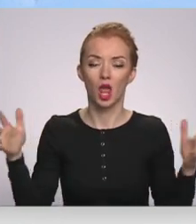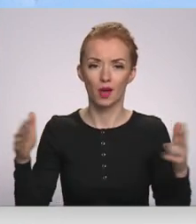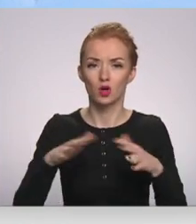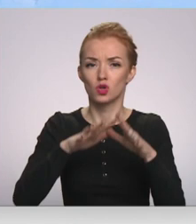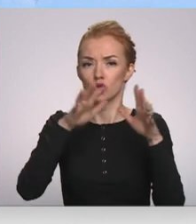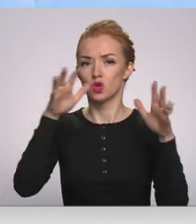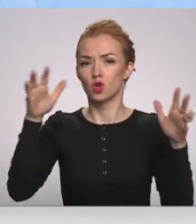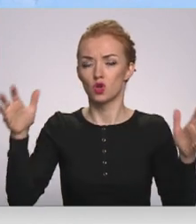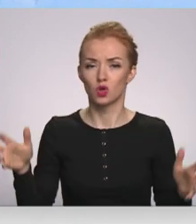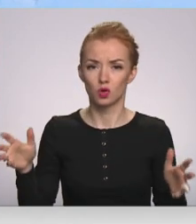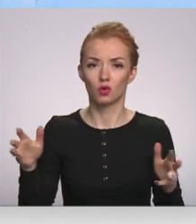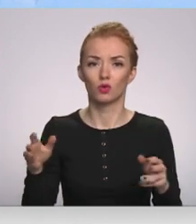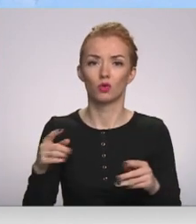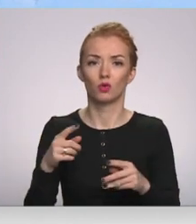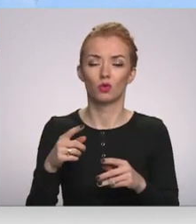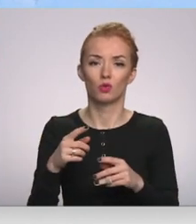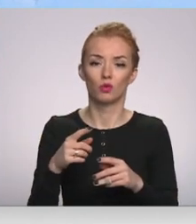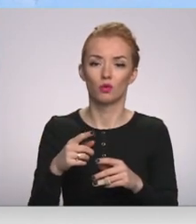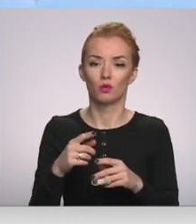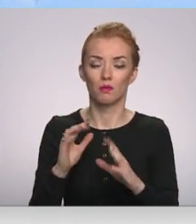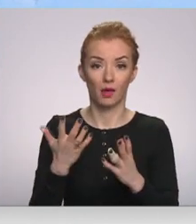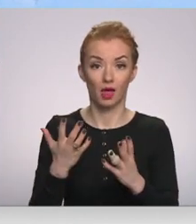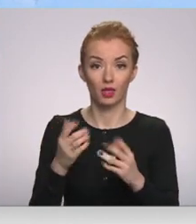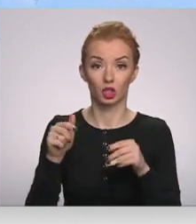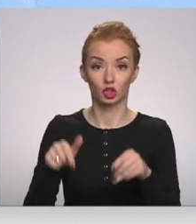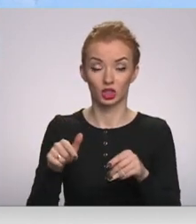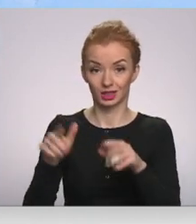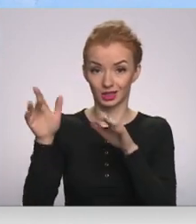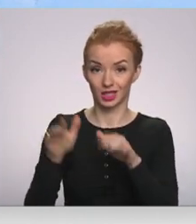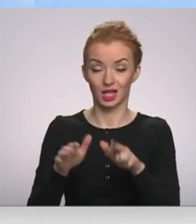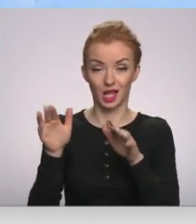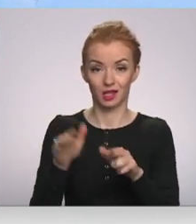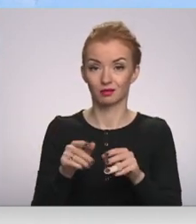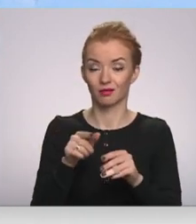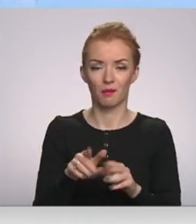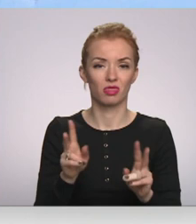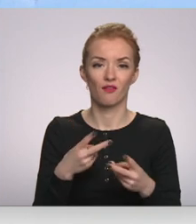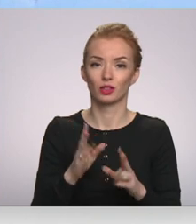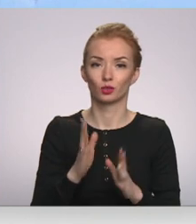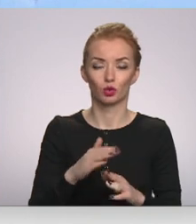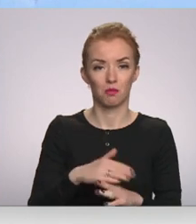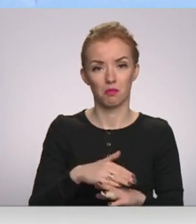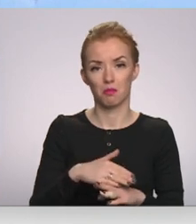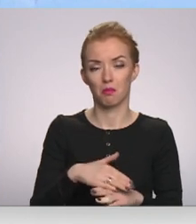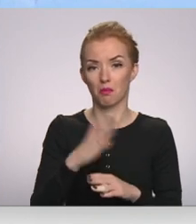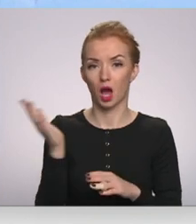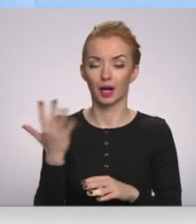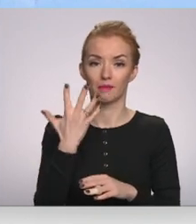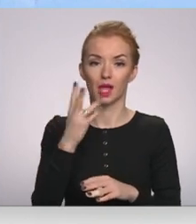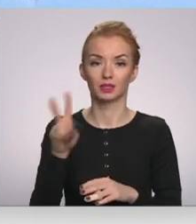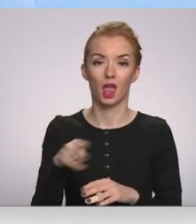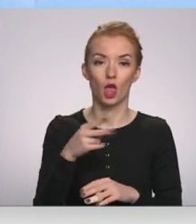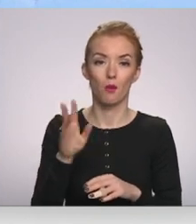gabaliem un maz sniega un tam līdzīgi, bet pie šī sniega daudzuma es domāju, ka tam nevajadzētu pārsniegt kaut kādi 5 eiro